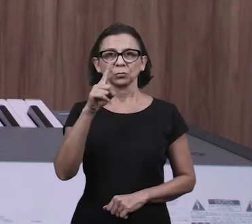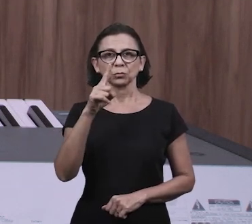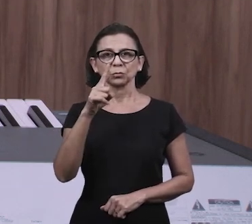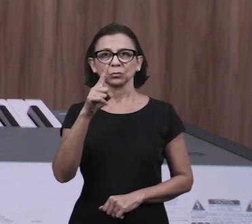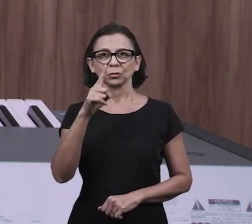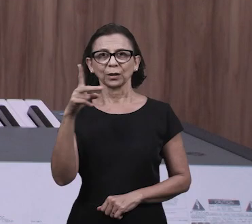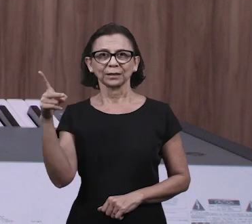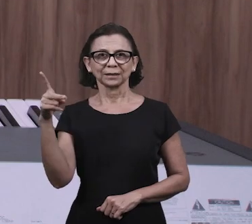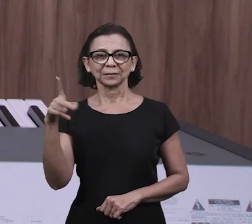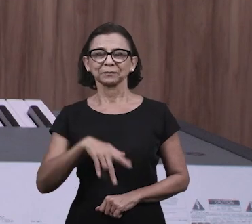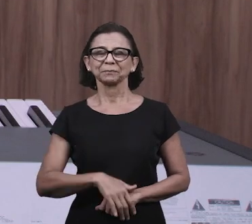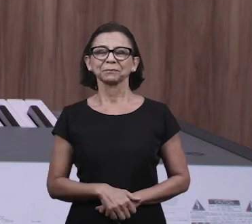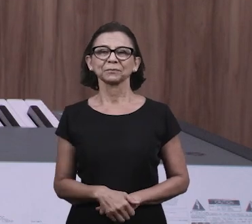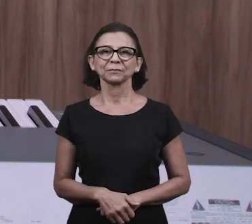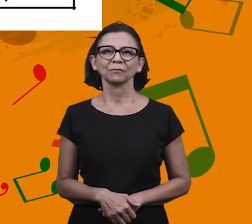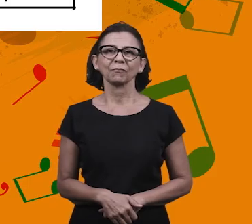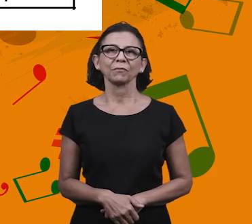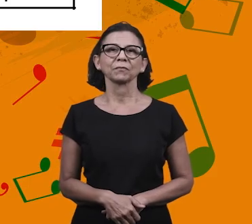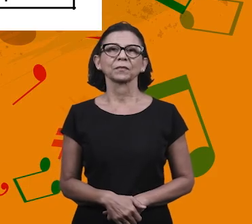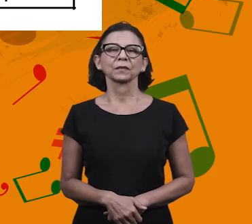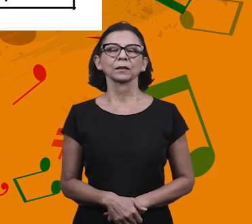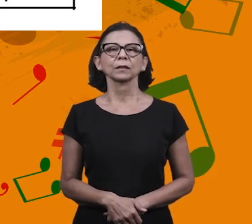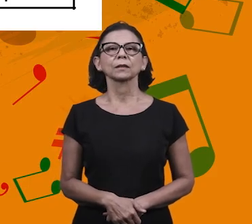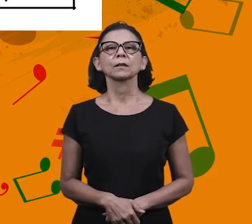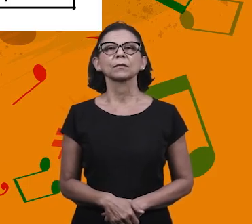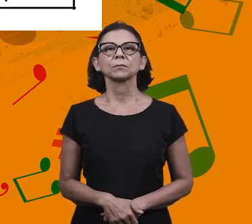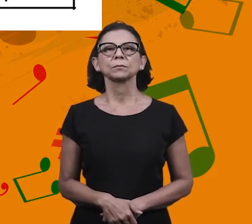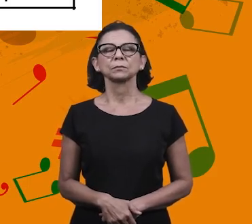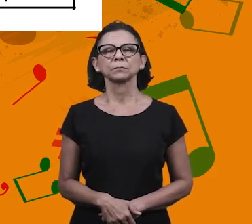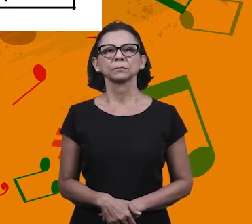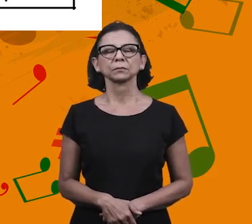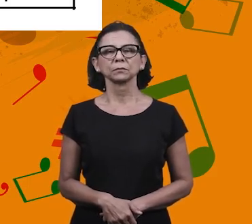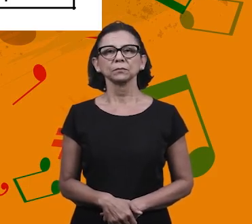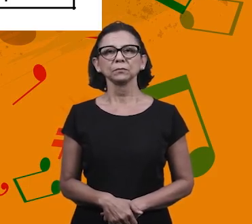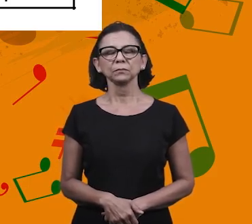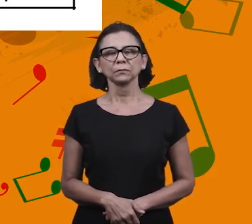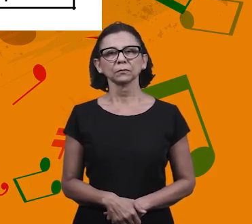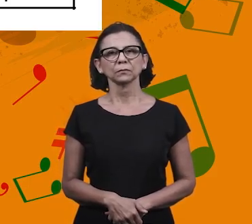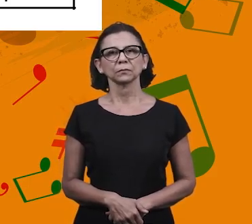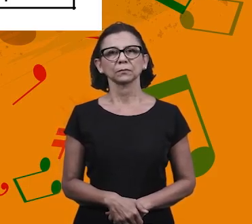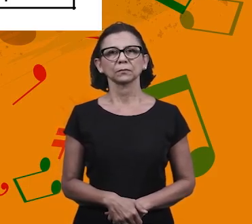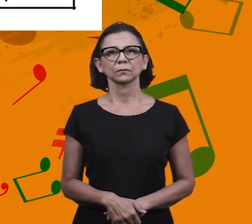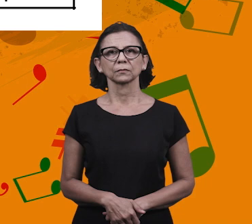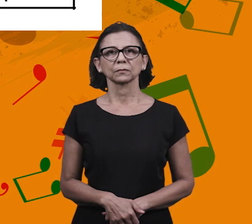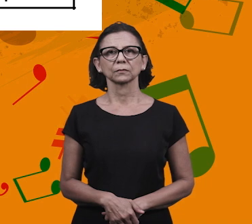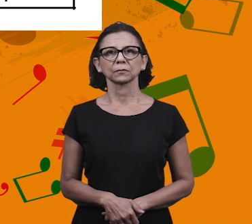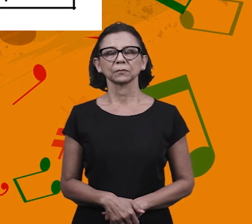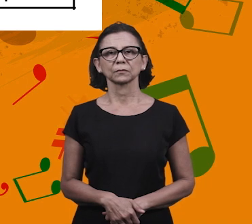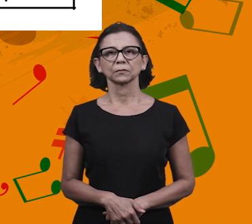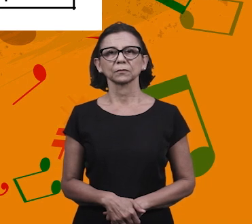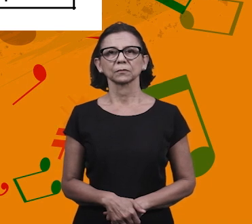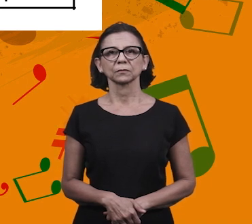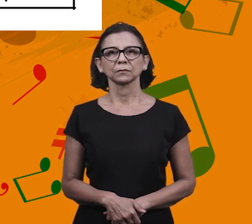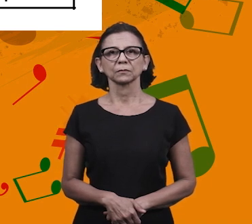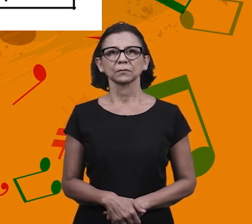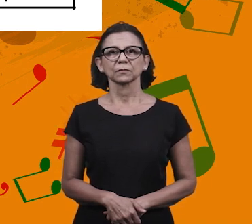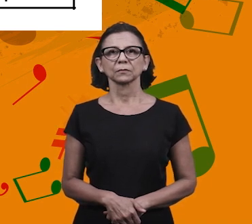vai. 1, 2. Dó, dó, si, lá, sol, lá,